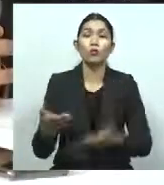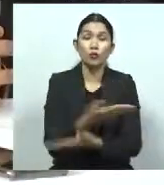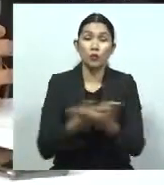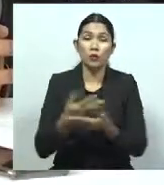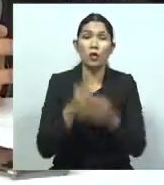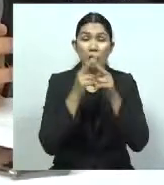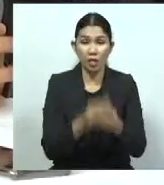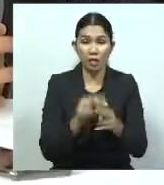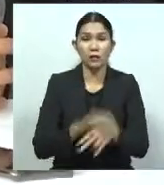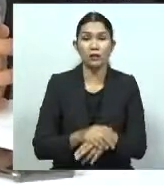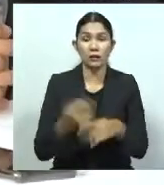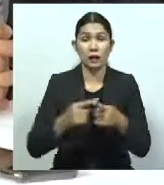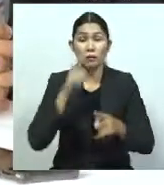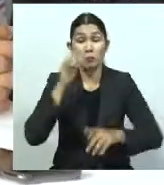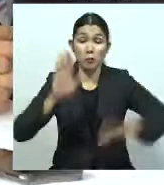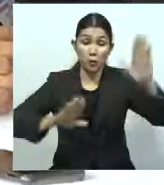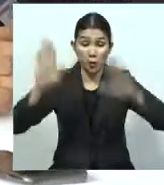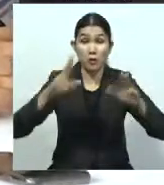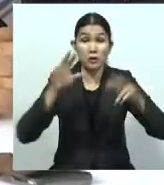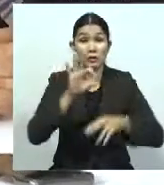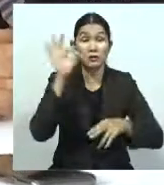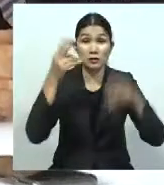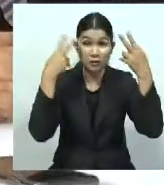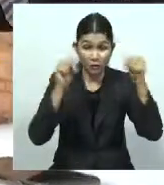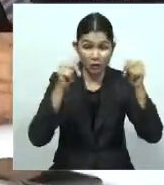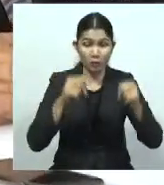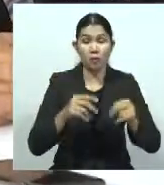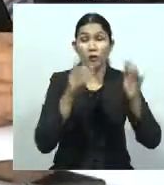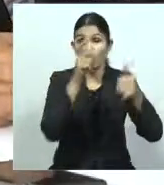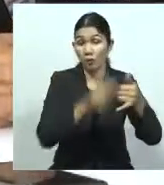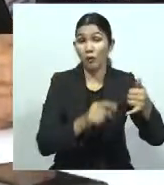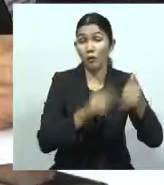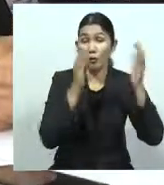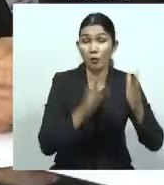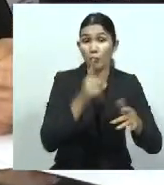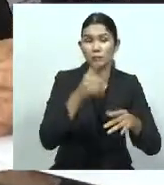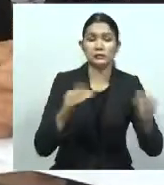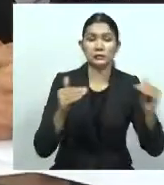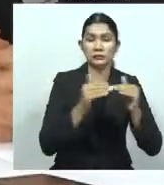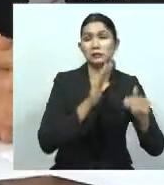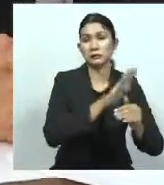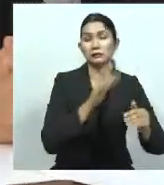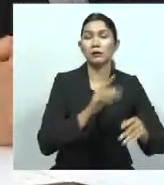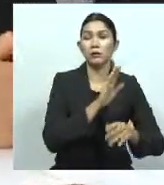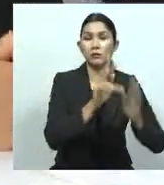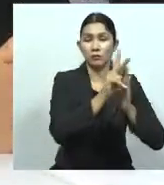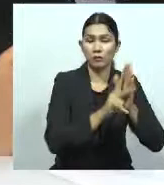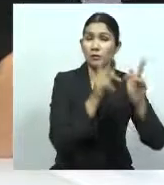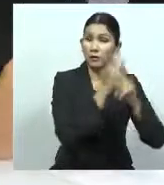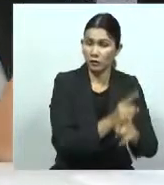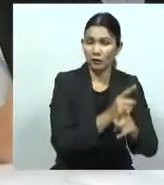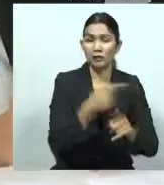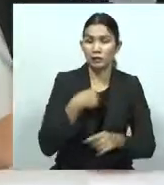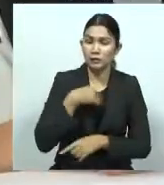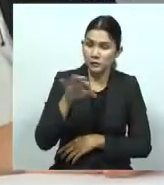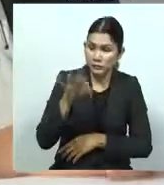แต่ว่าเมื่อมีการโหวตเลือกนายกรัฐมนตรีแล้วนายกรัฐมนตรีคนใหม่ก็มีสิทธิ์ตามกฎหมายในการเลือกและวางตัวรัฐมน